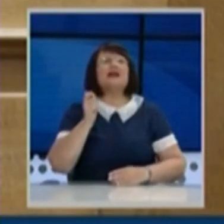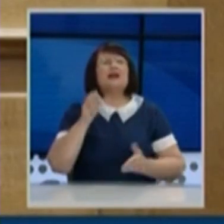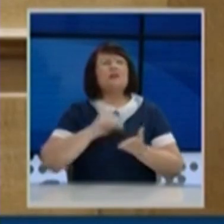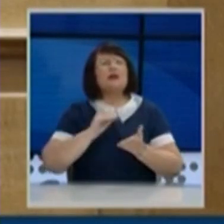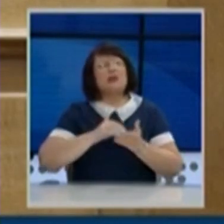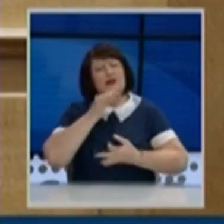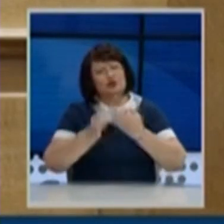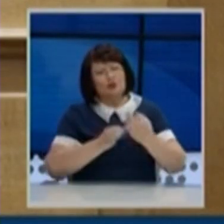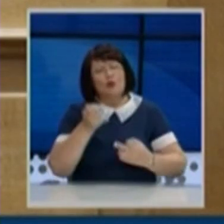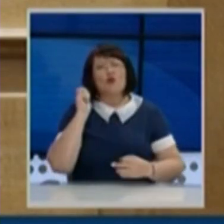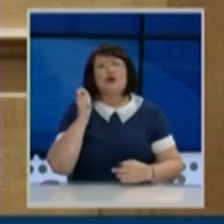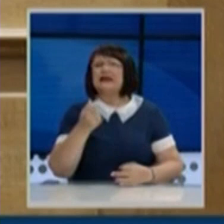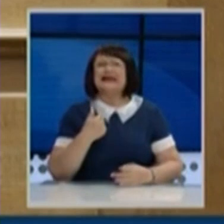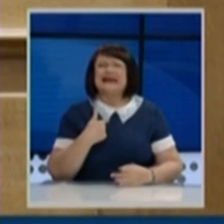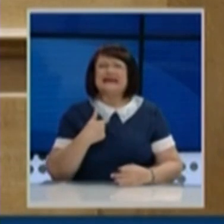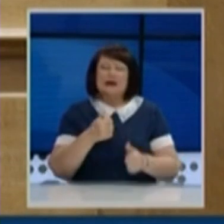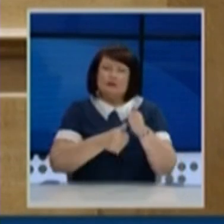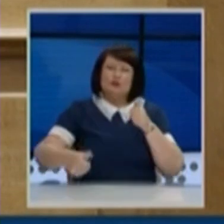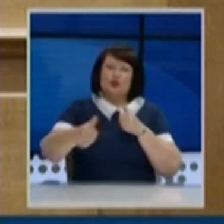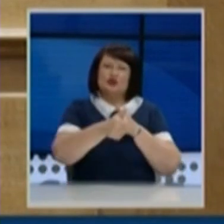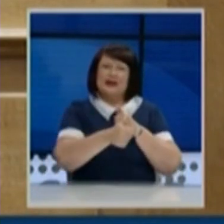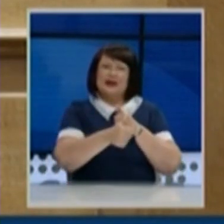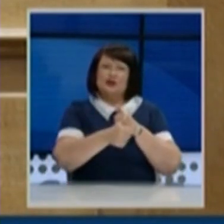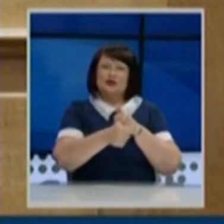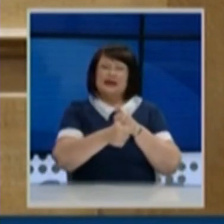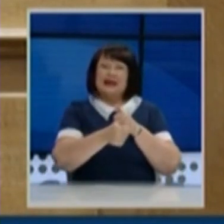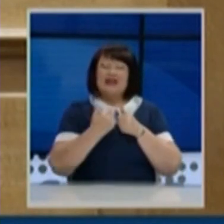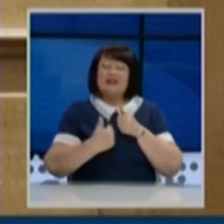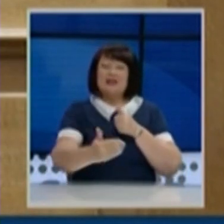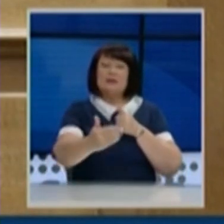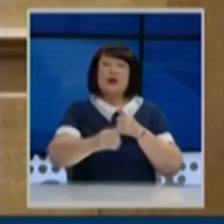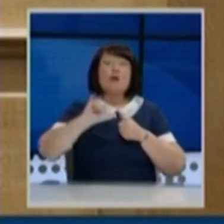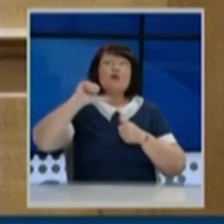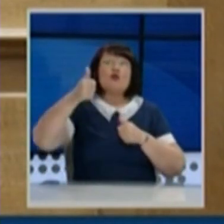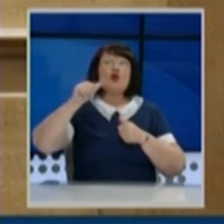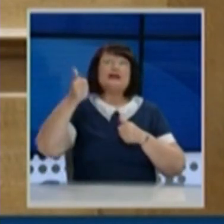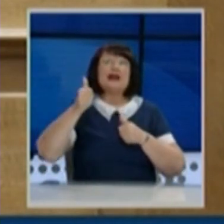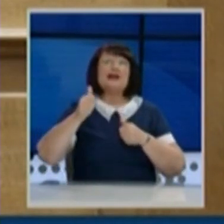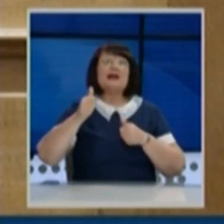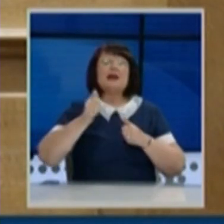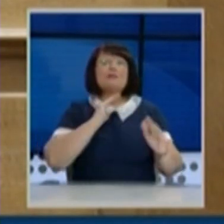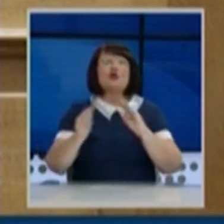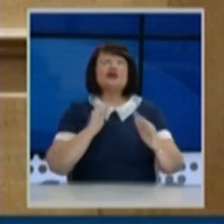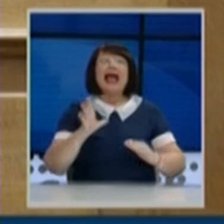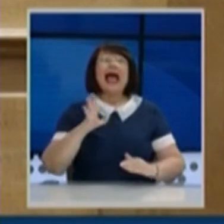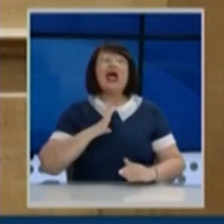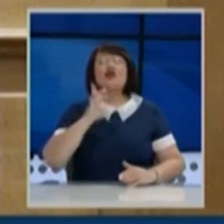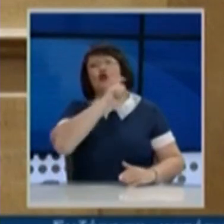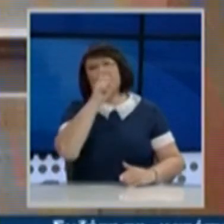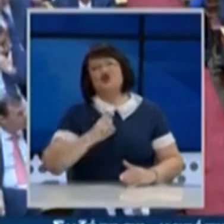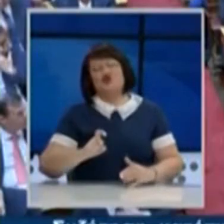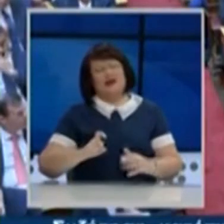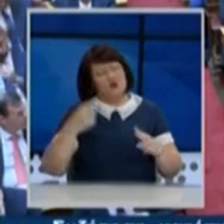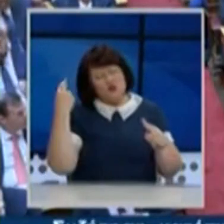το τονίζω. Δική μας προτεραιότητα ήταν, είναι και θα είναι πρώτα και πάνω απ' όλα η προστασία της ανθρώπινης ζωής.